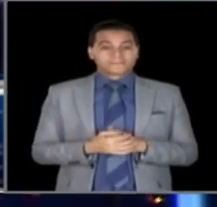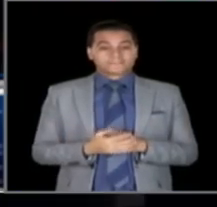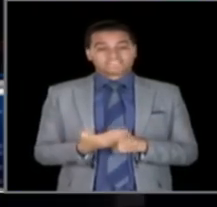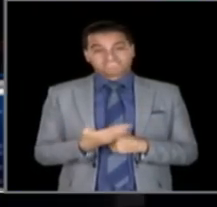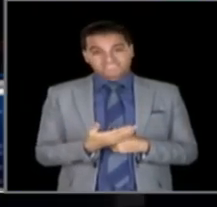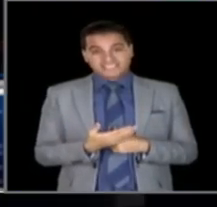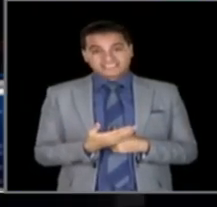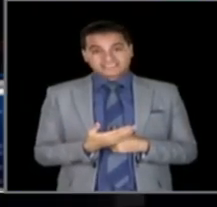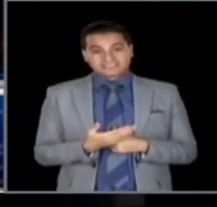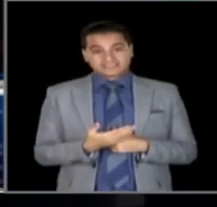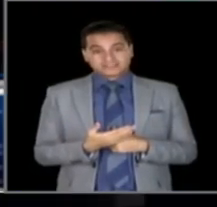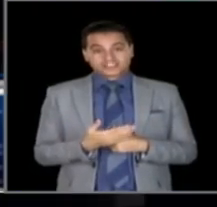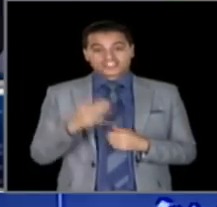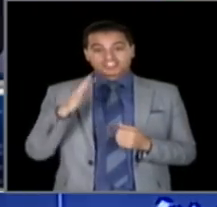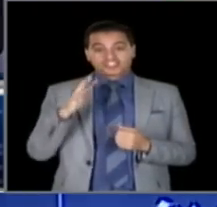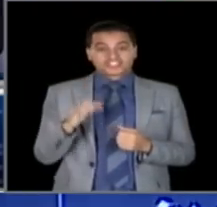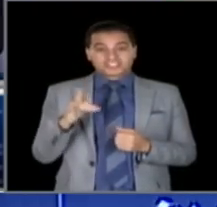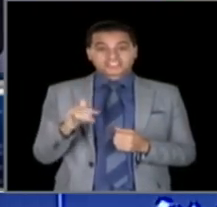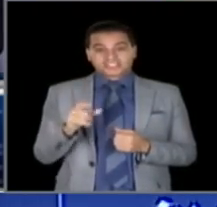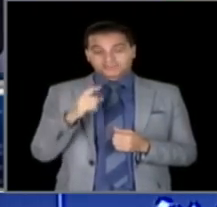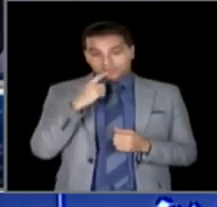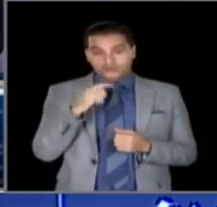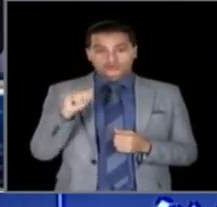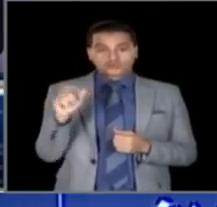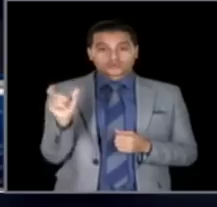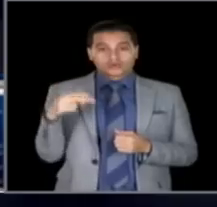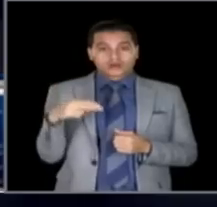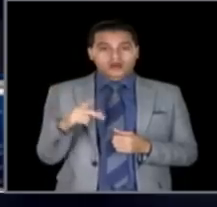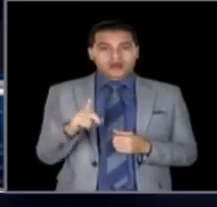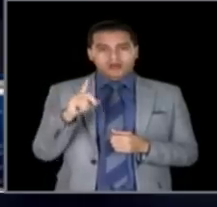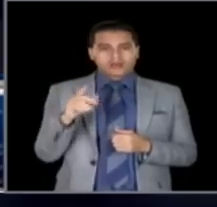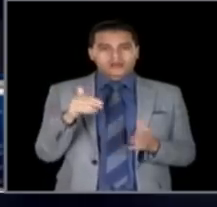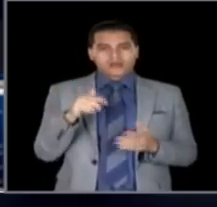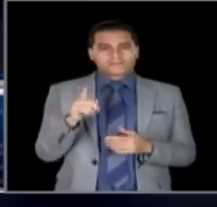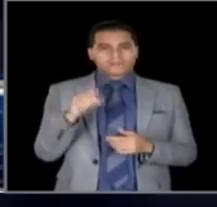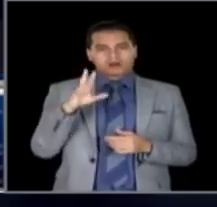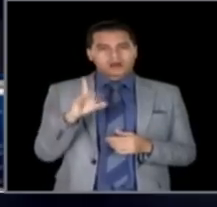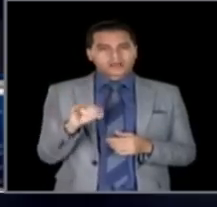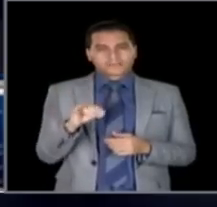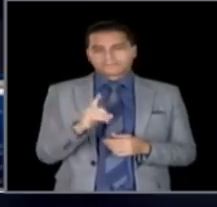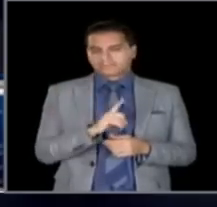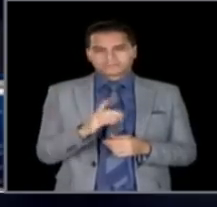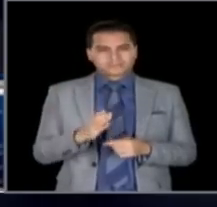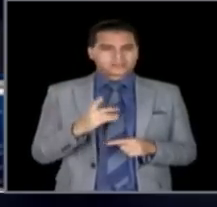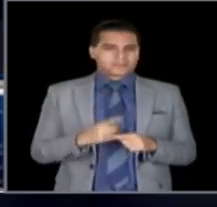في اجابه شيرين. صنع الله ابراهيم. صنع الله ابراهيم؟ لا